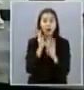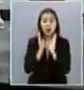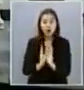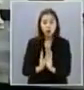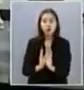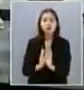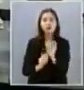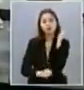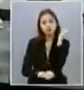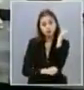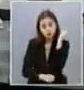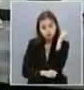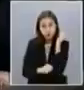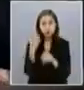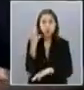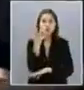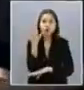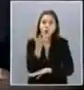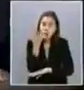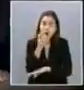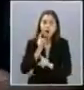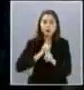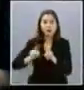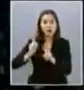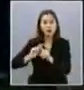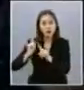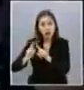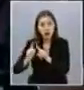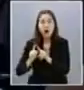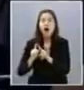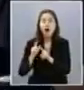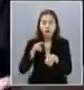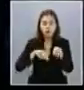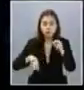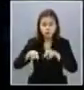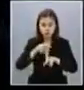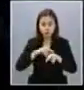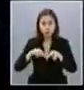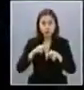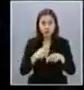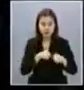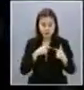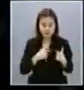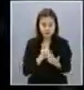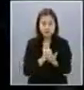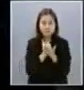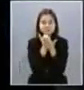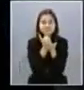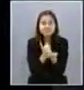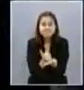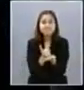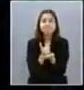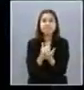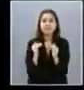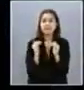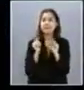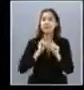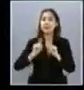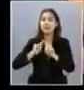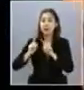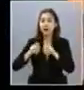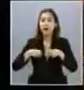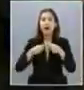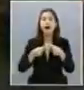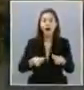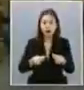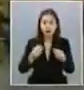าหมายในชีวิตให้คนเหล่านี้ก่อนนำเข้าฟื้นฟูสภาพร่างกายจิตใจและช่วยเหลือในการเข้าถึงสิทธิ์ต่างๆที่พึงได้รับจากหน่วย